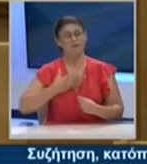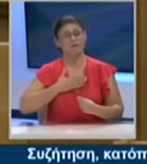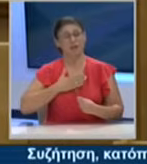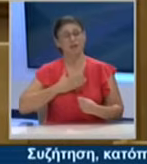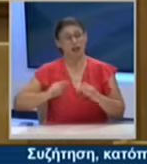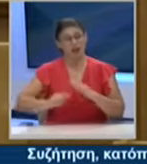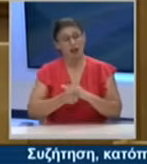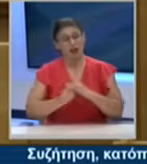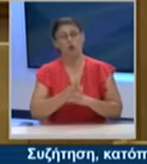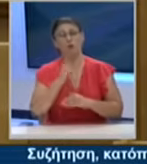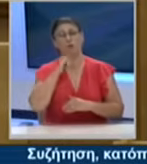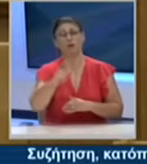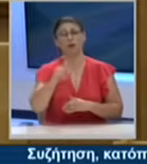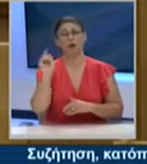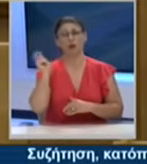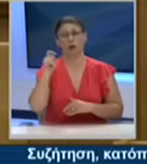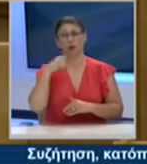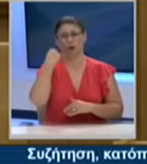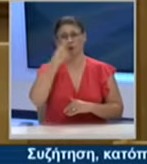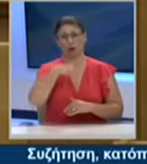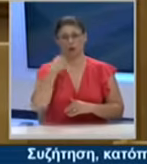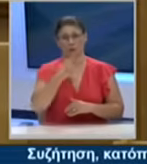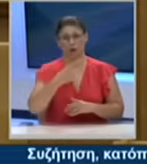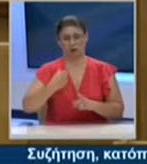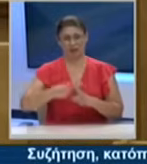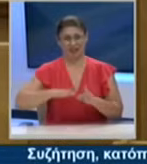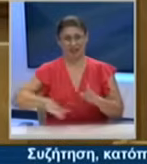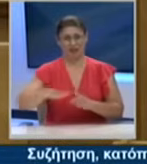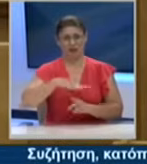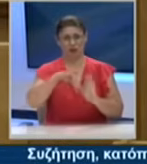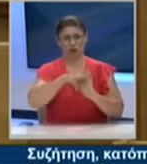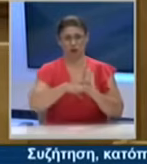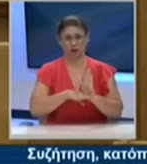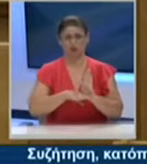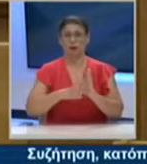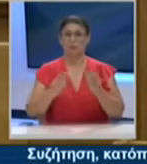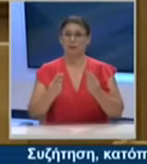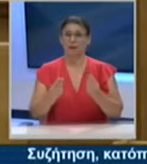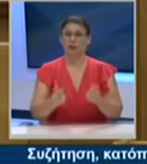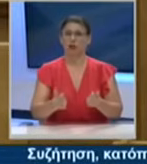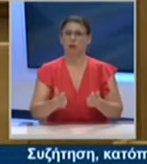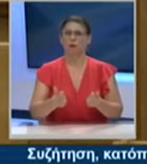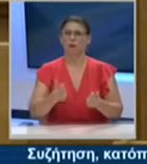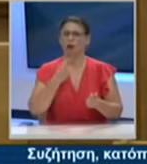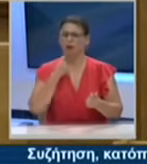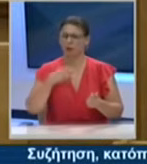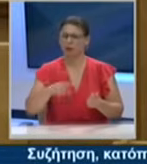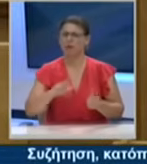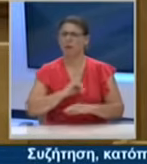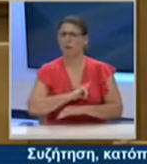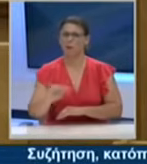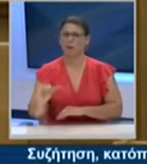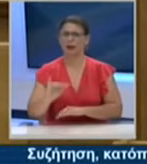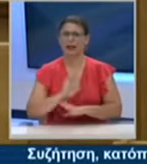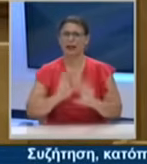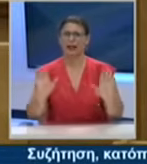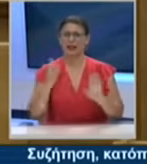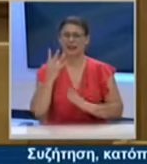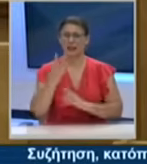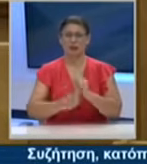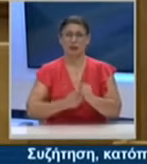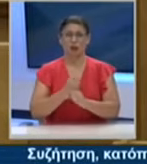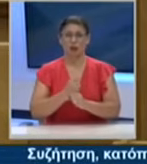κι αλλιώς το πολιτικό προσωπικό της χώρας και το σύστημα. Με τρόπο που δεν πραγματικά προσβάλαμε κανένα μέχρι τώρα 4 χρόνια. Αλλά